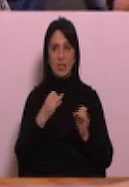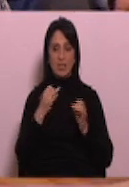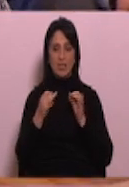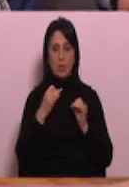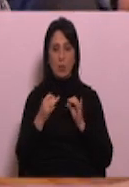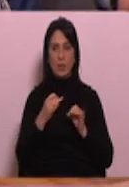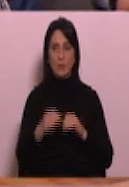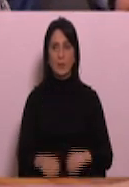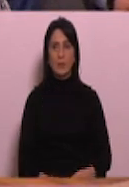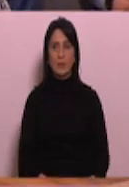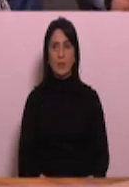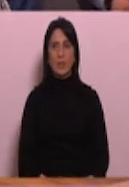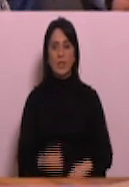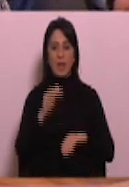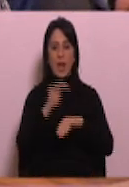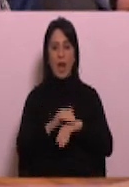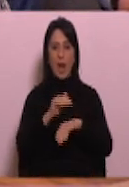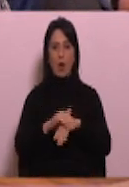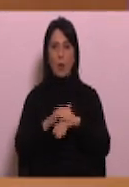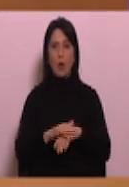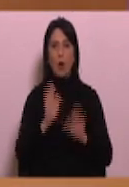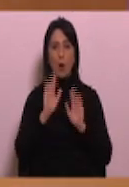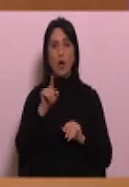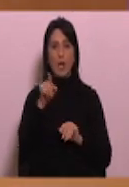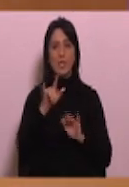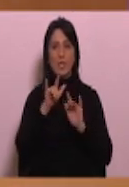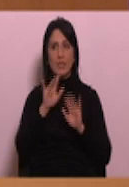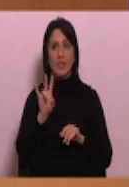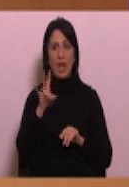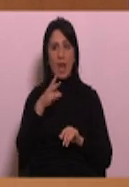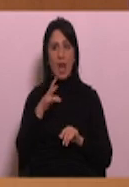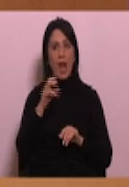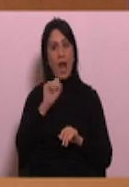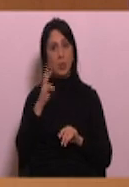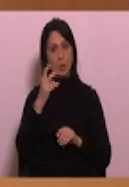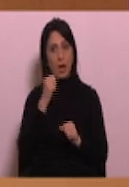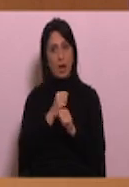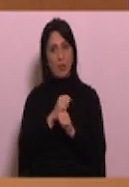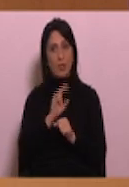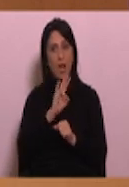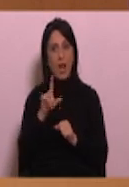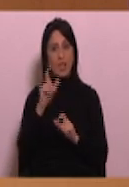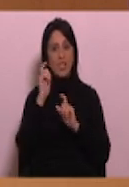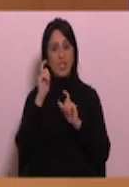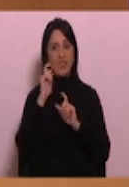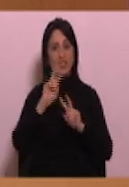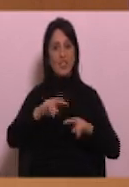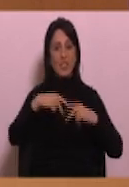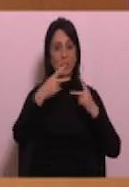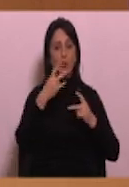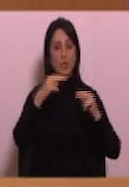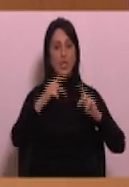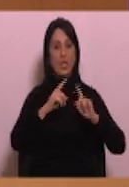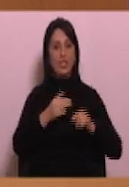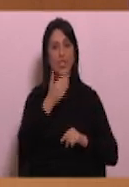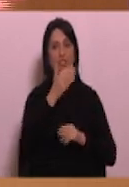ვისაუბრებ. არგუმენტებით ხოლო თქვენ ეს საქმე ან უნდა გააკეთოთ, ან ტვირთი თქვენზე გადმოდის, უნდა დაადასტუროთ